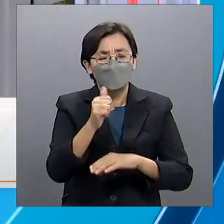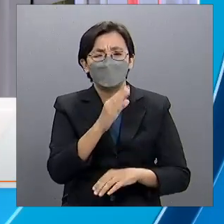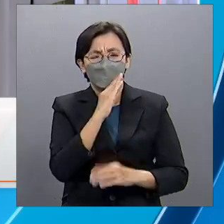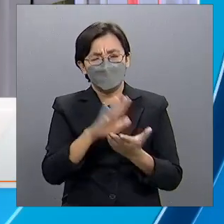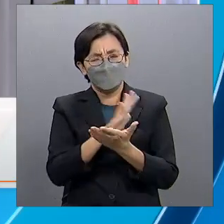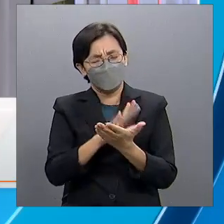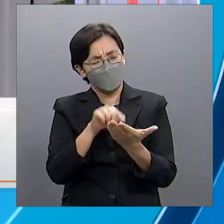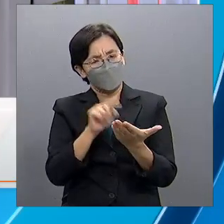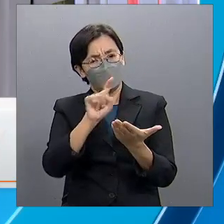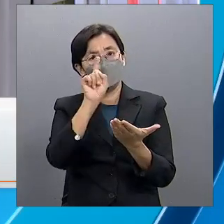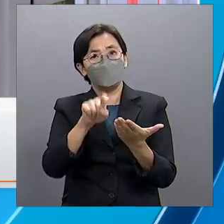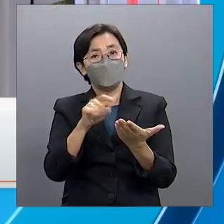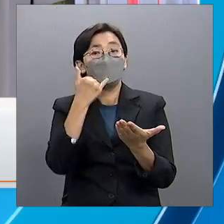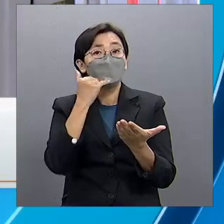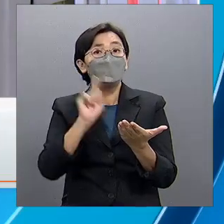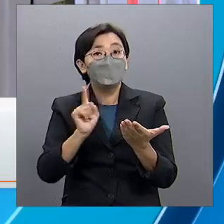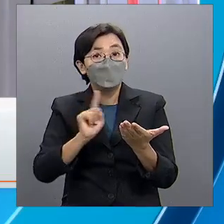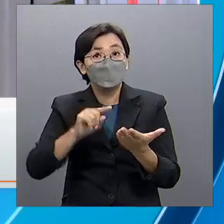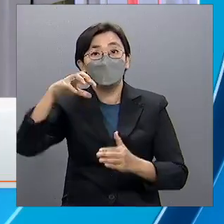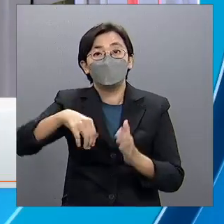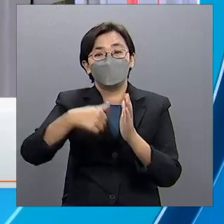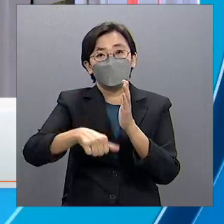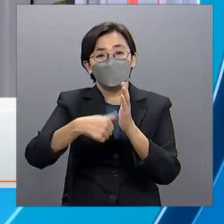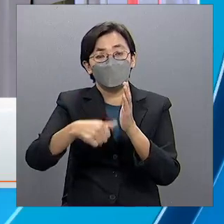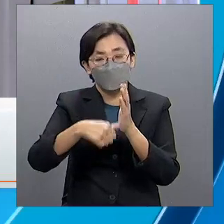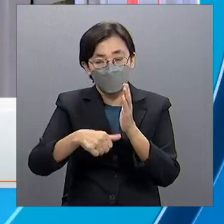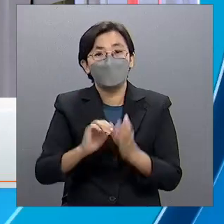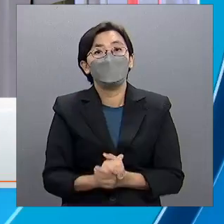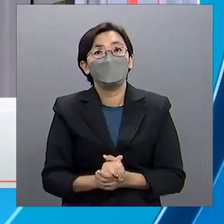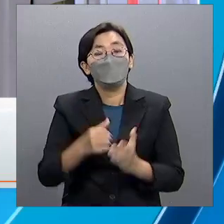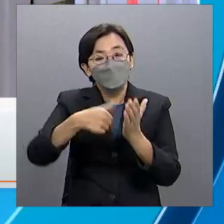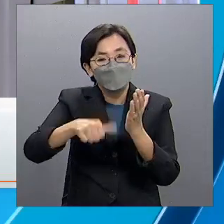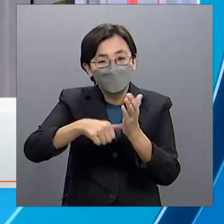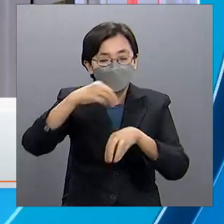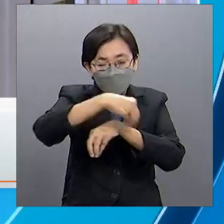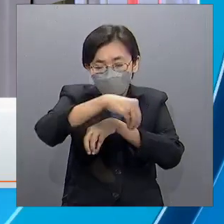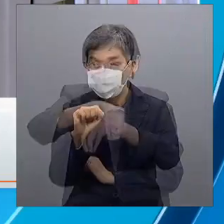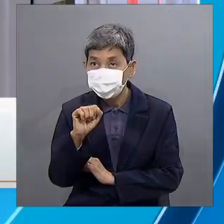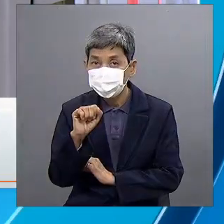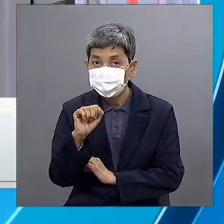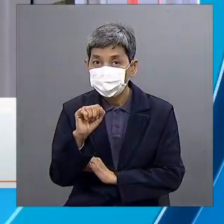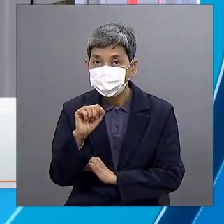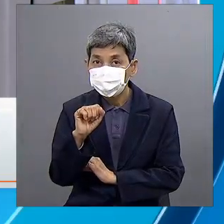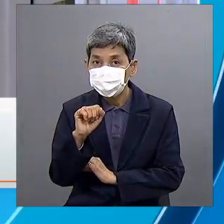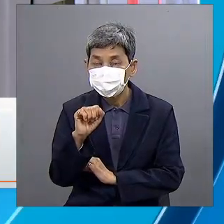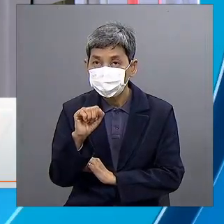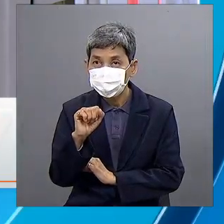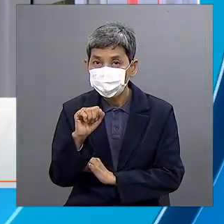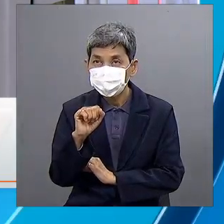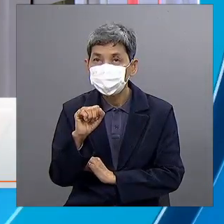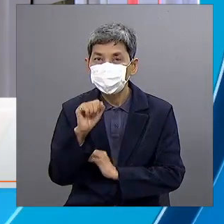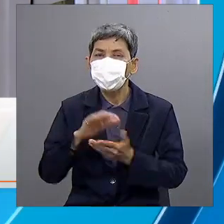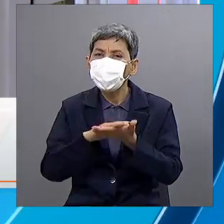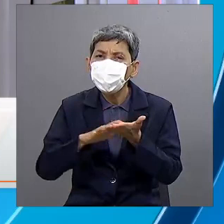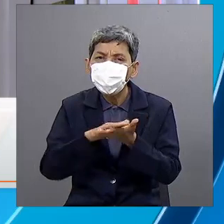รไปที่สัมภาระพื้นที่เขตสาขาได้เลยอย่างนี้ใช่ไหมครับคุณโฆษกครับ ฮัลโหล ครับผม ฮัลโหลโทษนะคะเมื่อกี้สัญญา